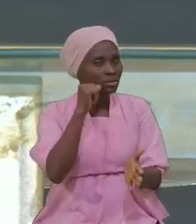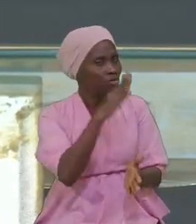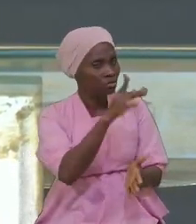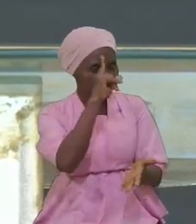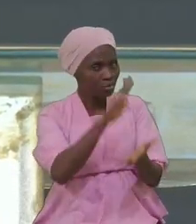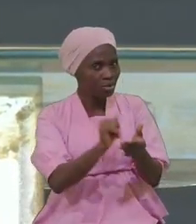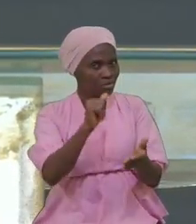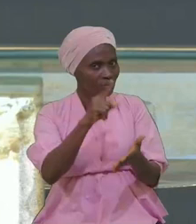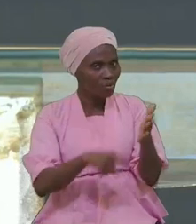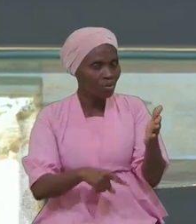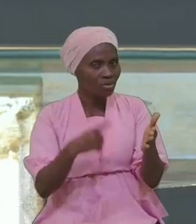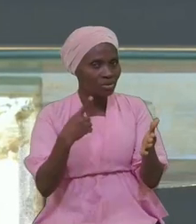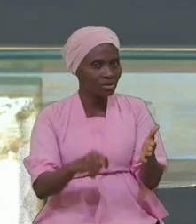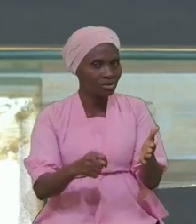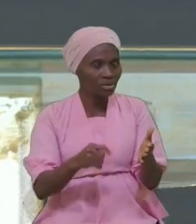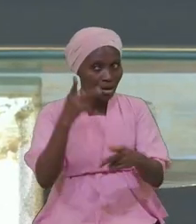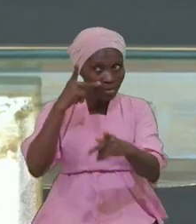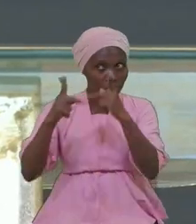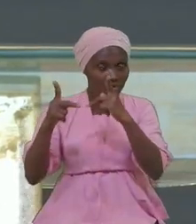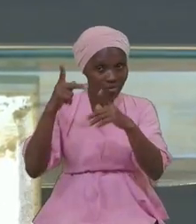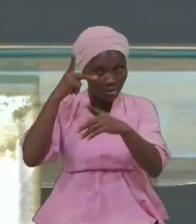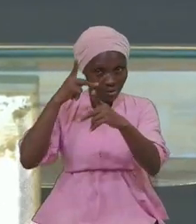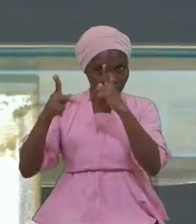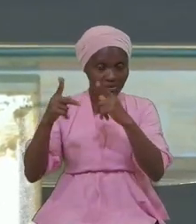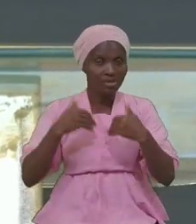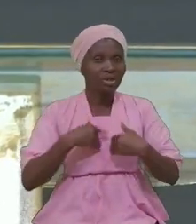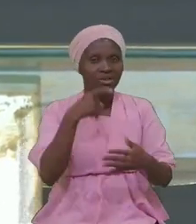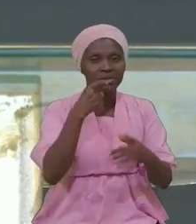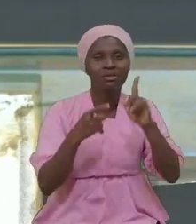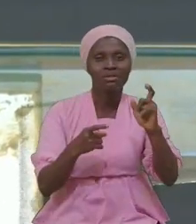cru? C'est en faisant ce que le prophète a dit.